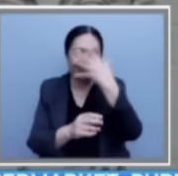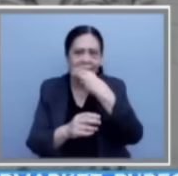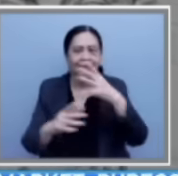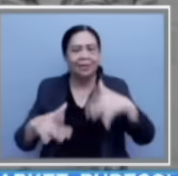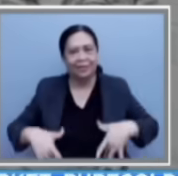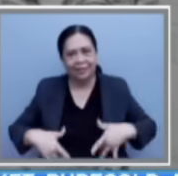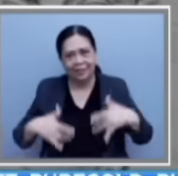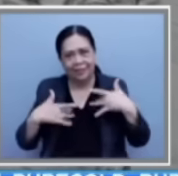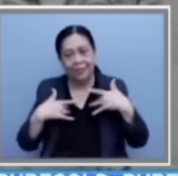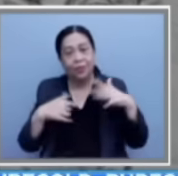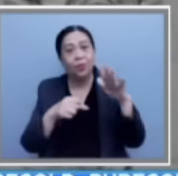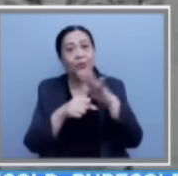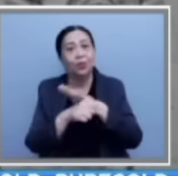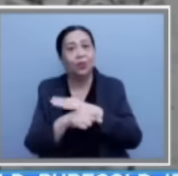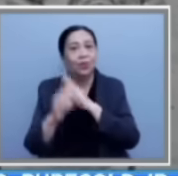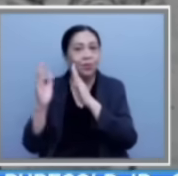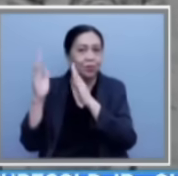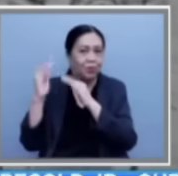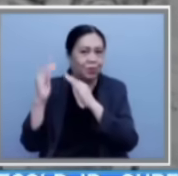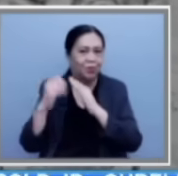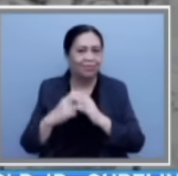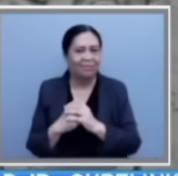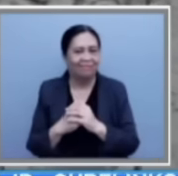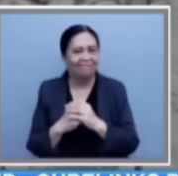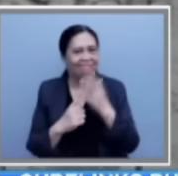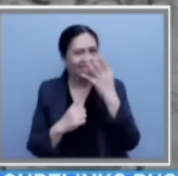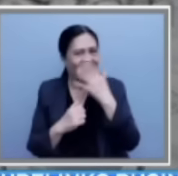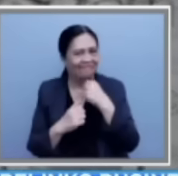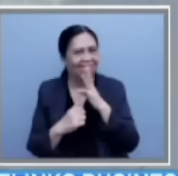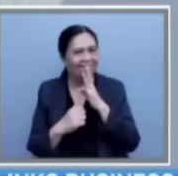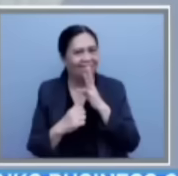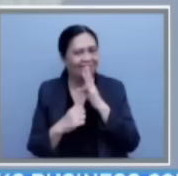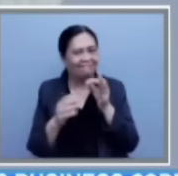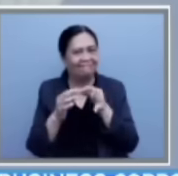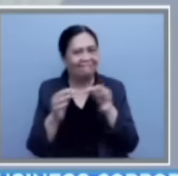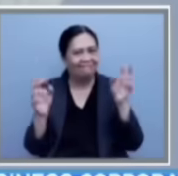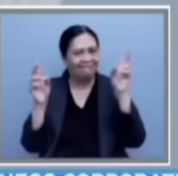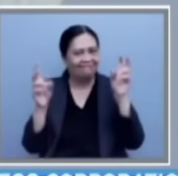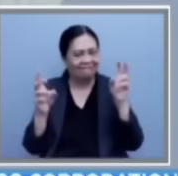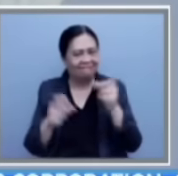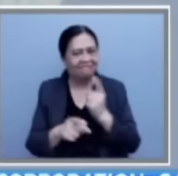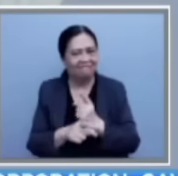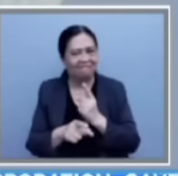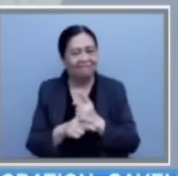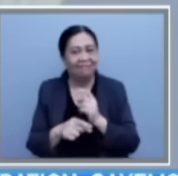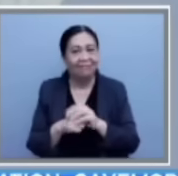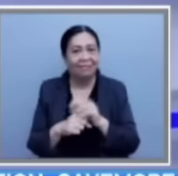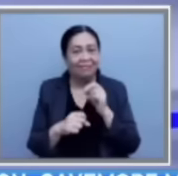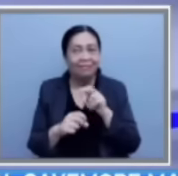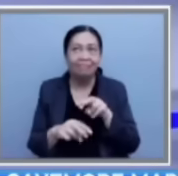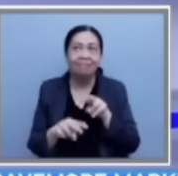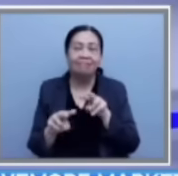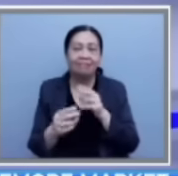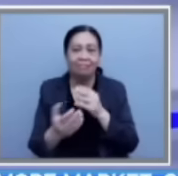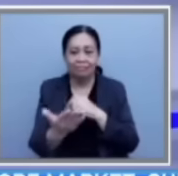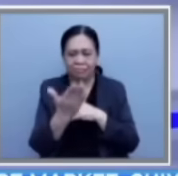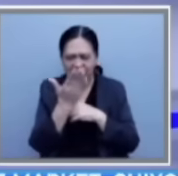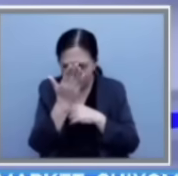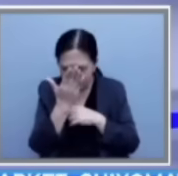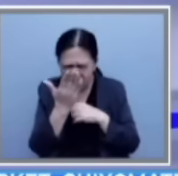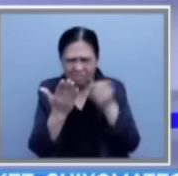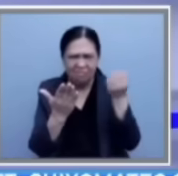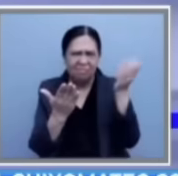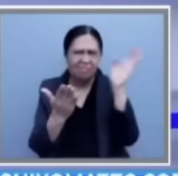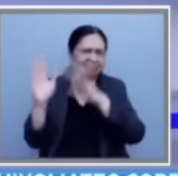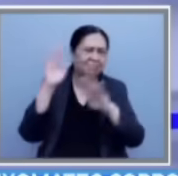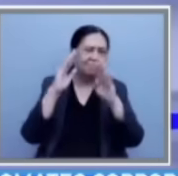puno ng pag-asa ay ang ganda naman perfect well Ging at saka pag nakatingin ka lang ng malapitan Akala mo Gulo pero pag